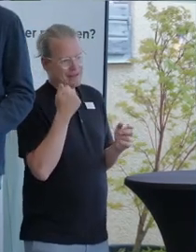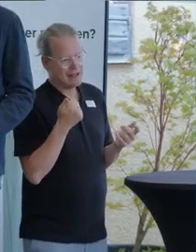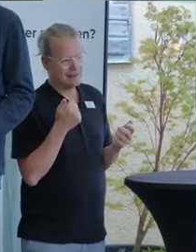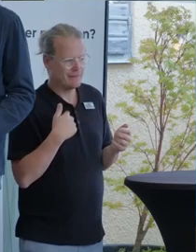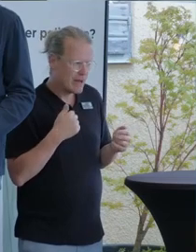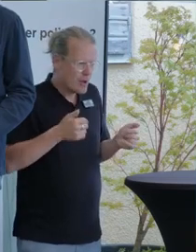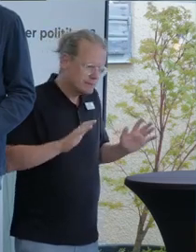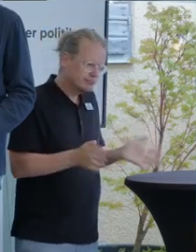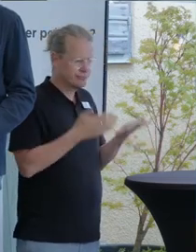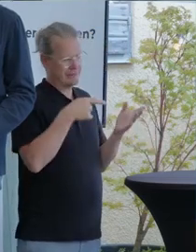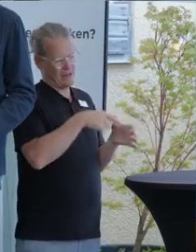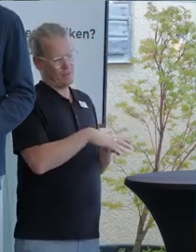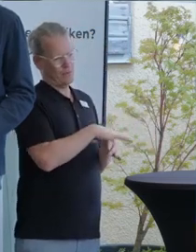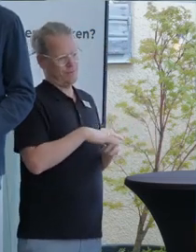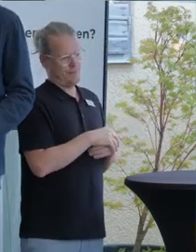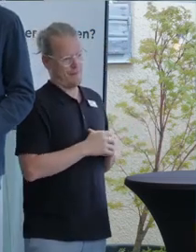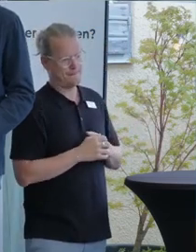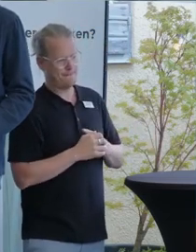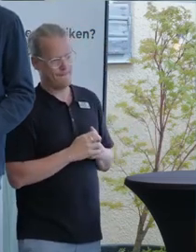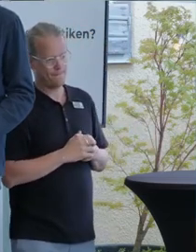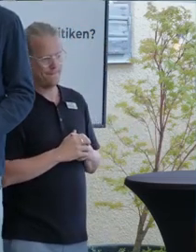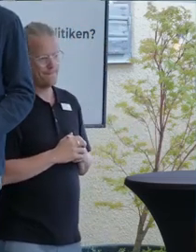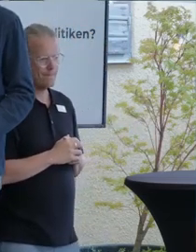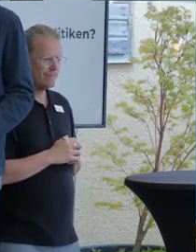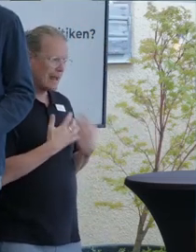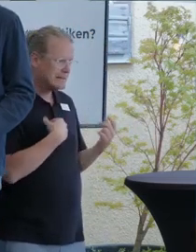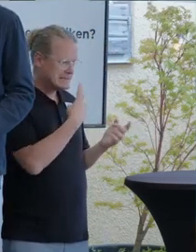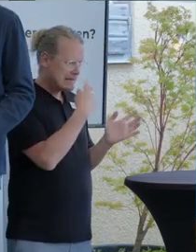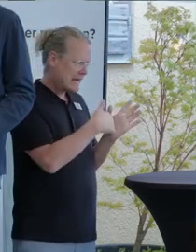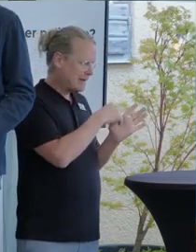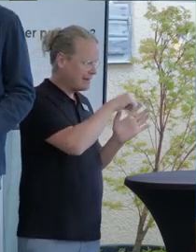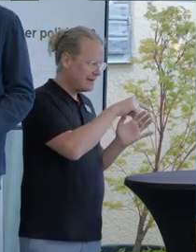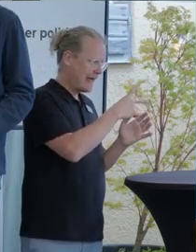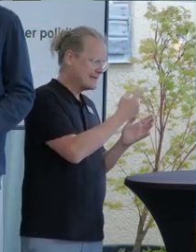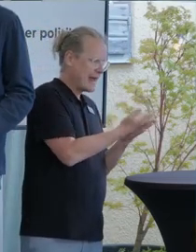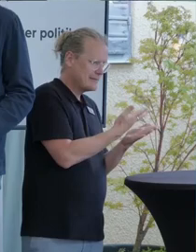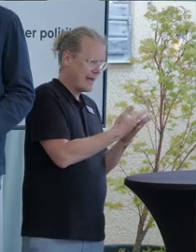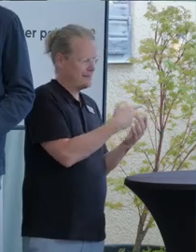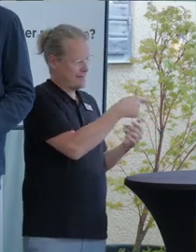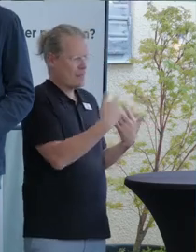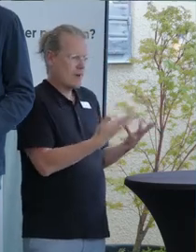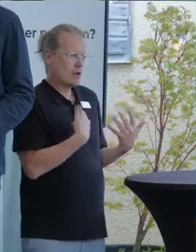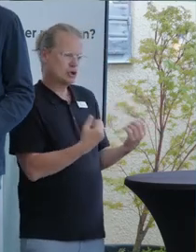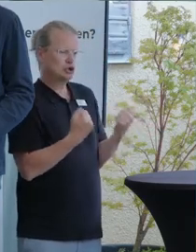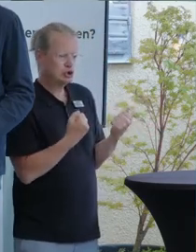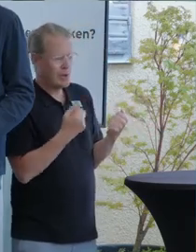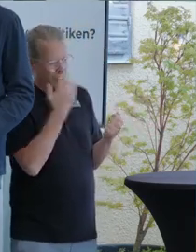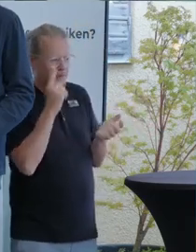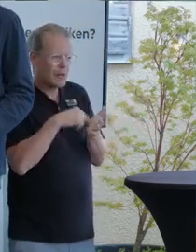andra länder där de har andra styrkor. Så att vi kan samarbeta och ha ett utbyte på bästa